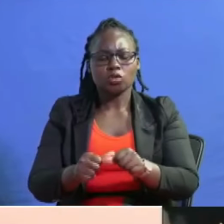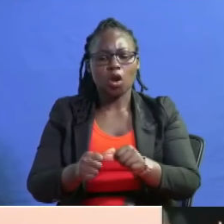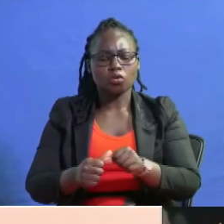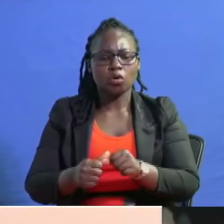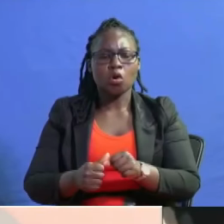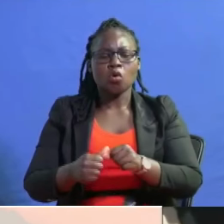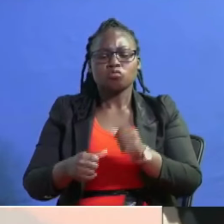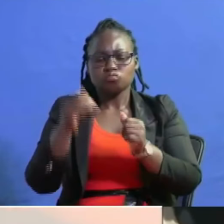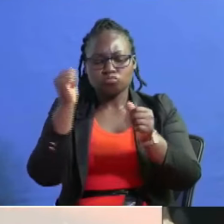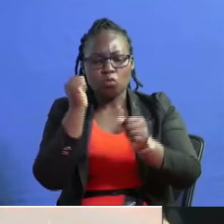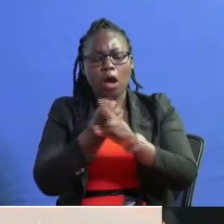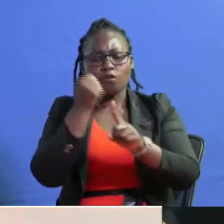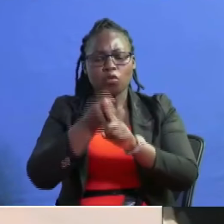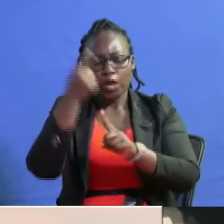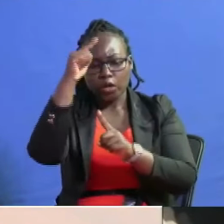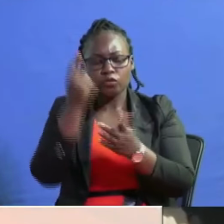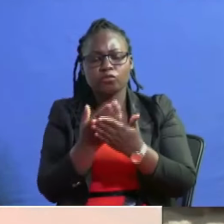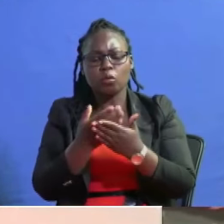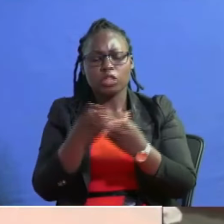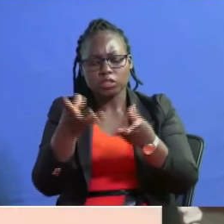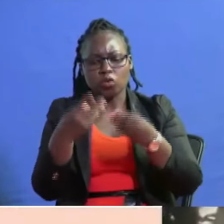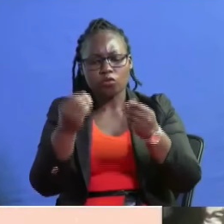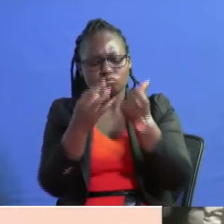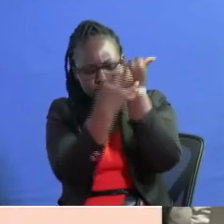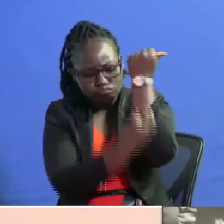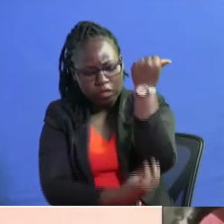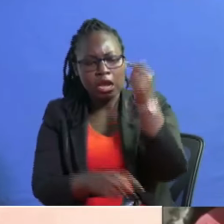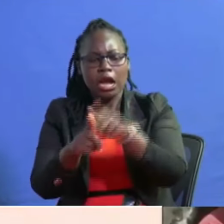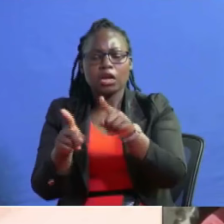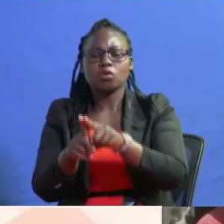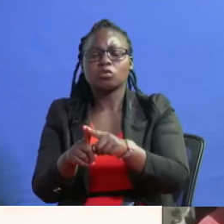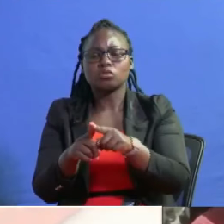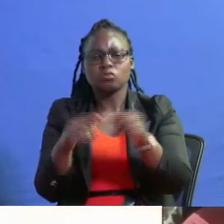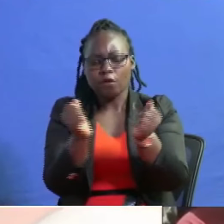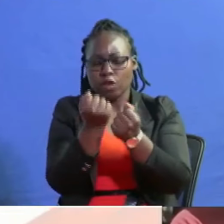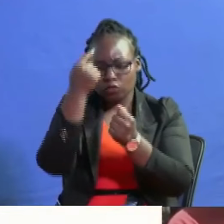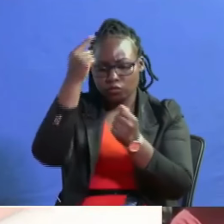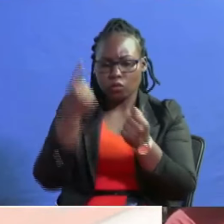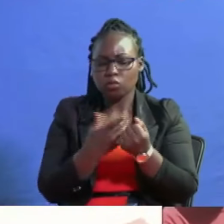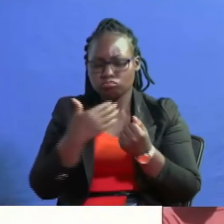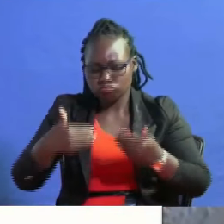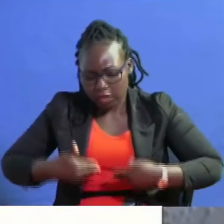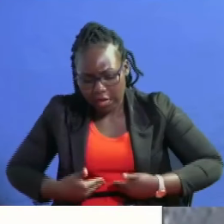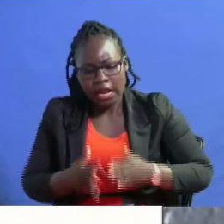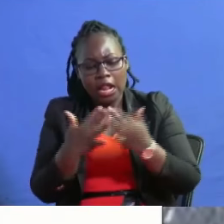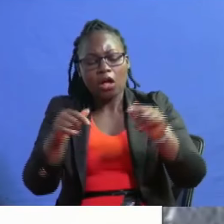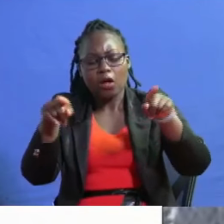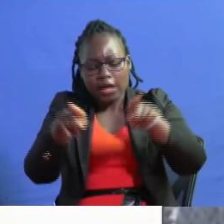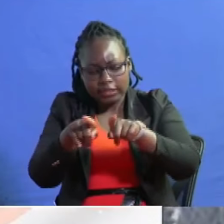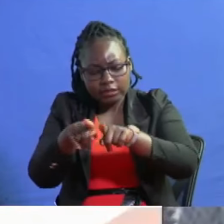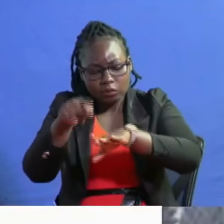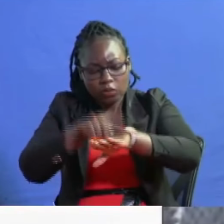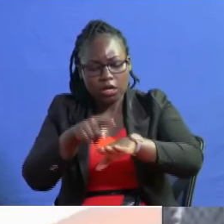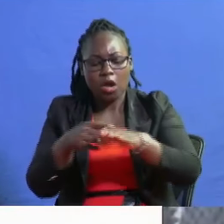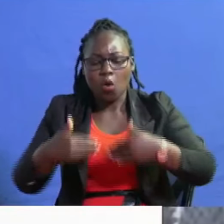wake maalum wa kukabiliana na umasikini na ukosefu wa ajira miongoni mwa vijana. Na nyinyi saa hizi